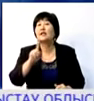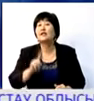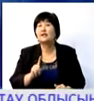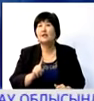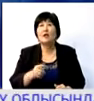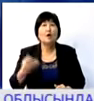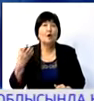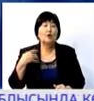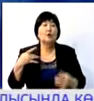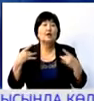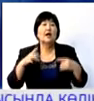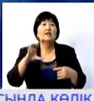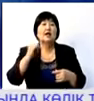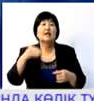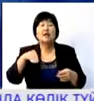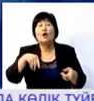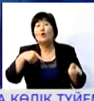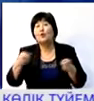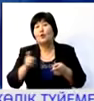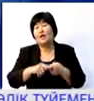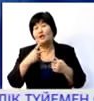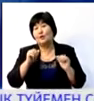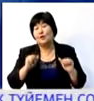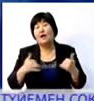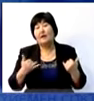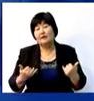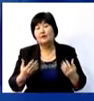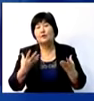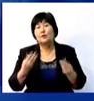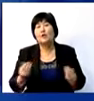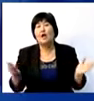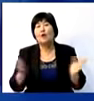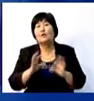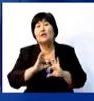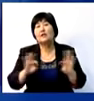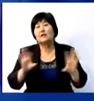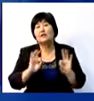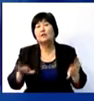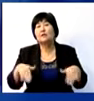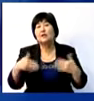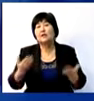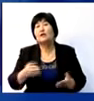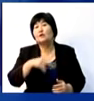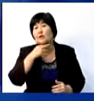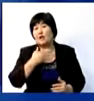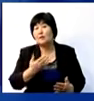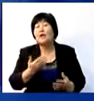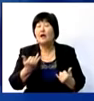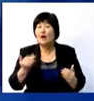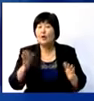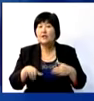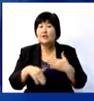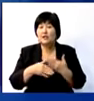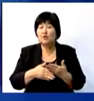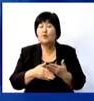kazdrk.kz-ден Қызылорда телеарнасының сайтына өту арқылы көре аласыздар. Ал қазір бүгінгі күнге арналған ауа райы болжамын назарларыңызға ұсынамыз. Ауа райы